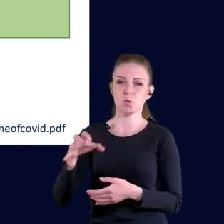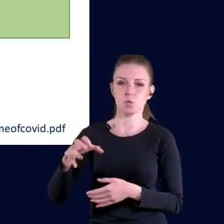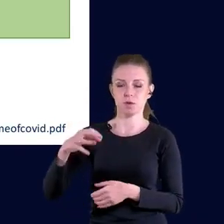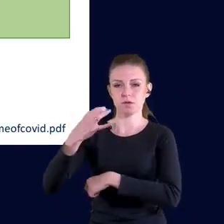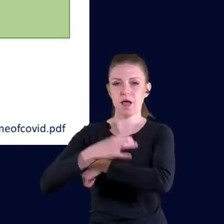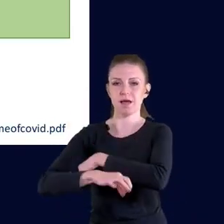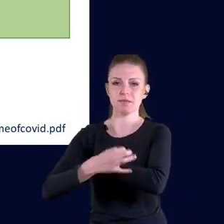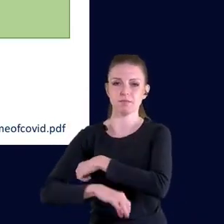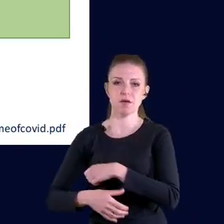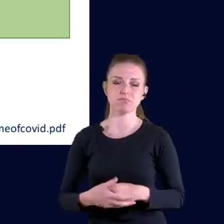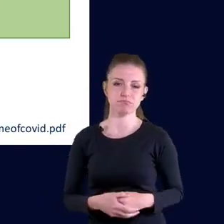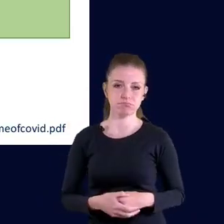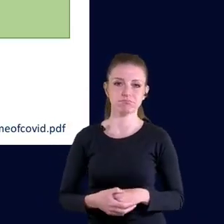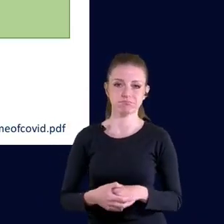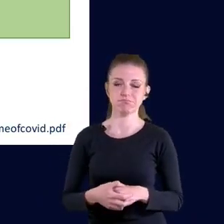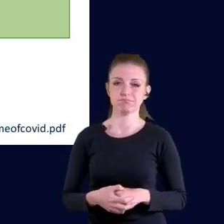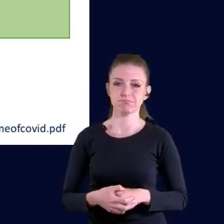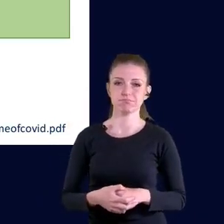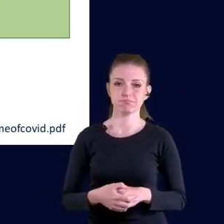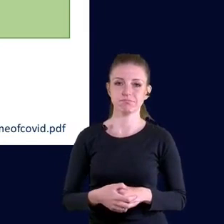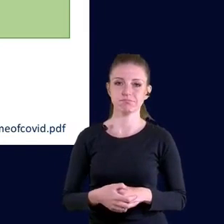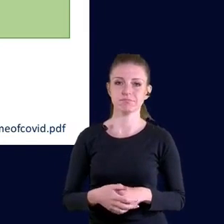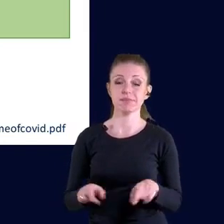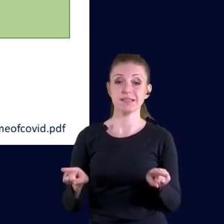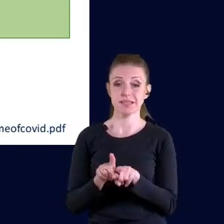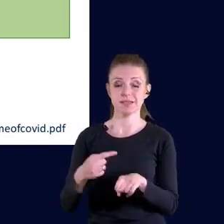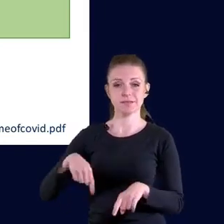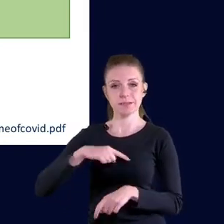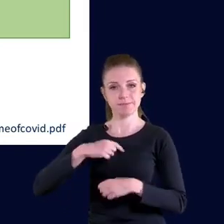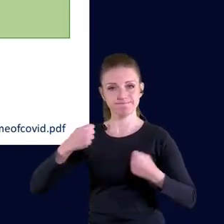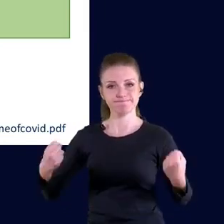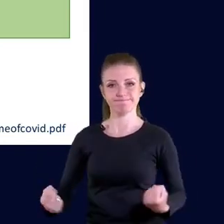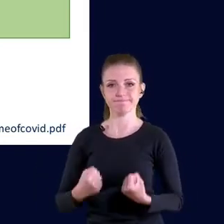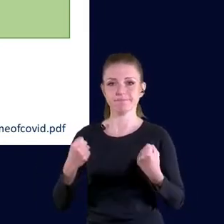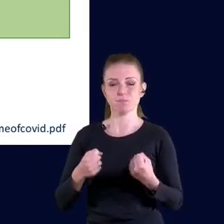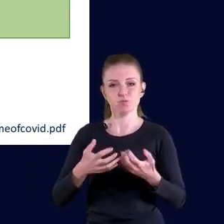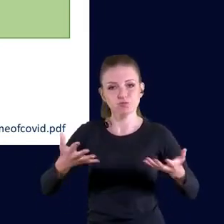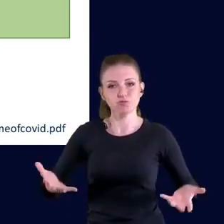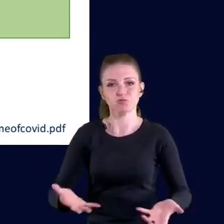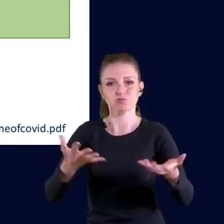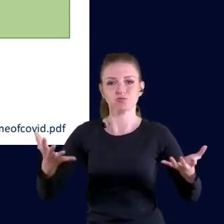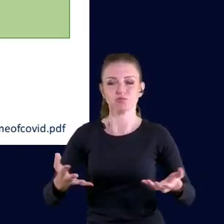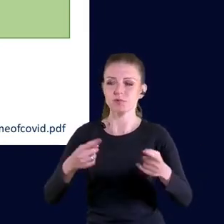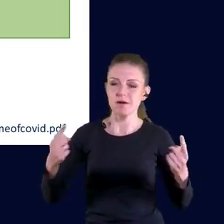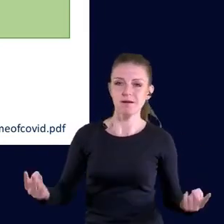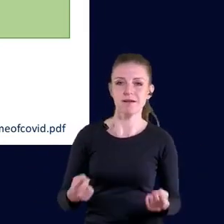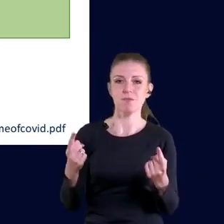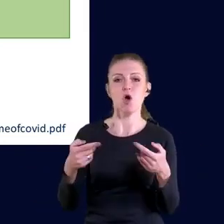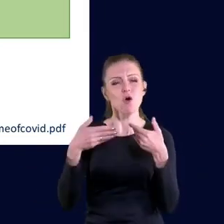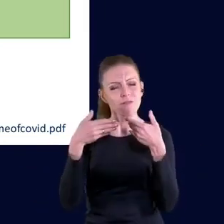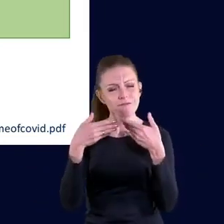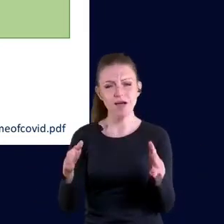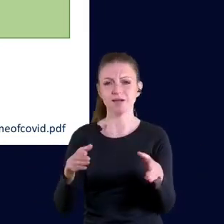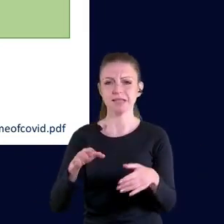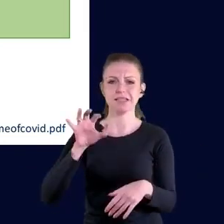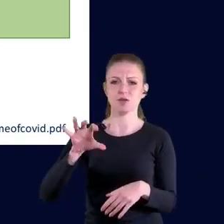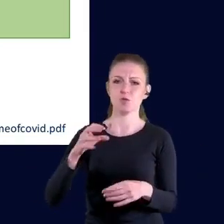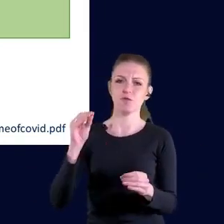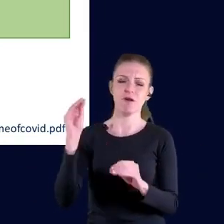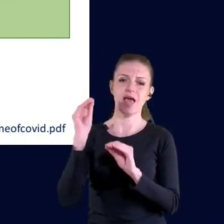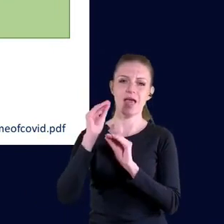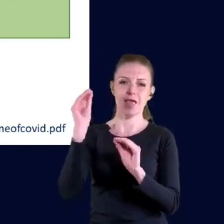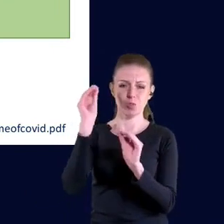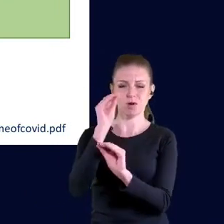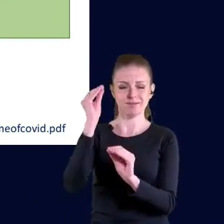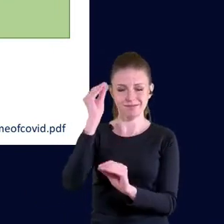ale też jest próba propagowanie otwartych idei otwartych zasobów edukacyjnych i